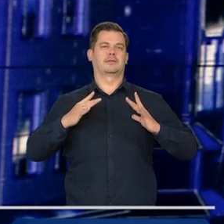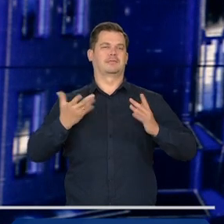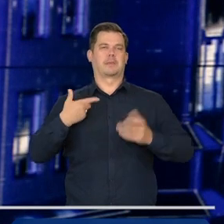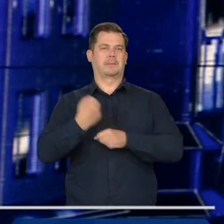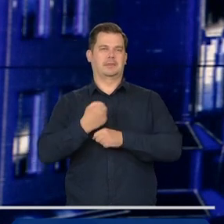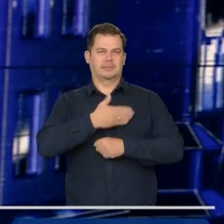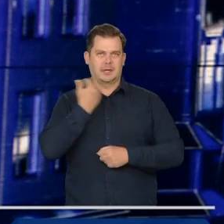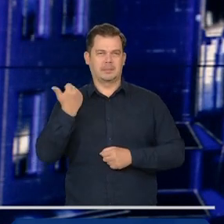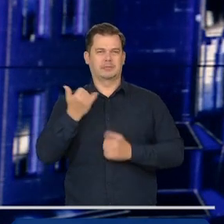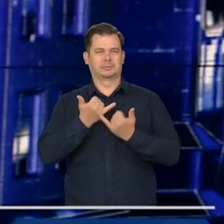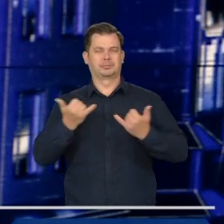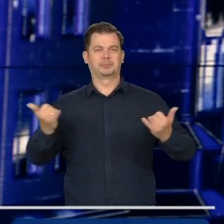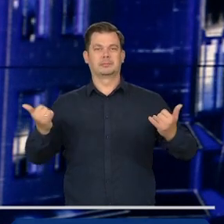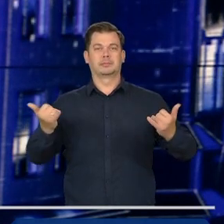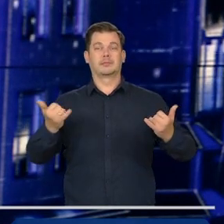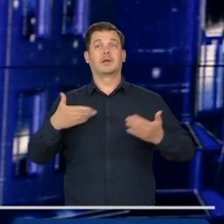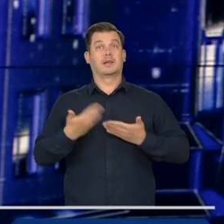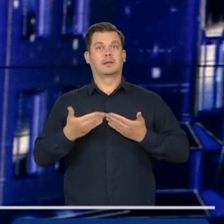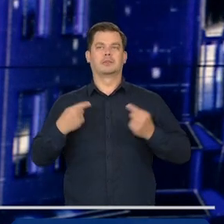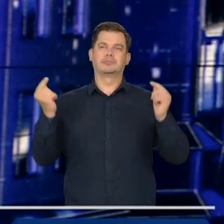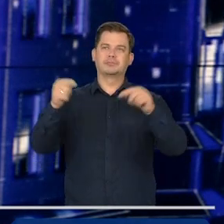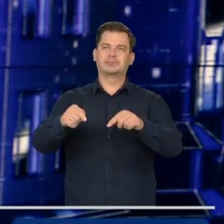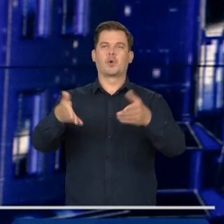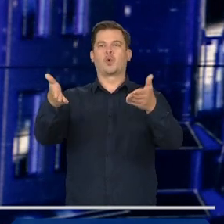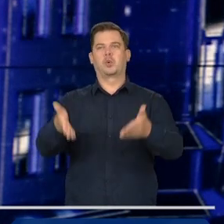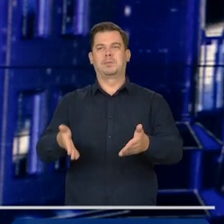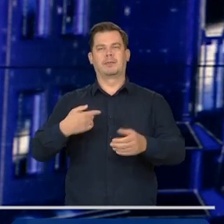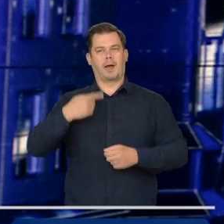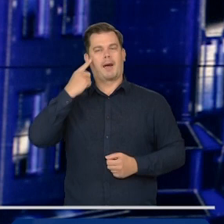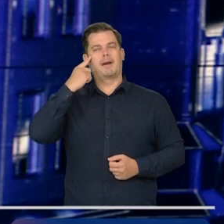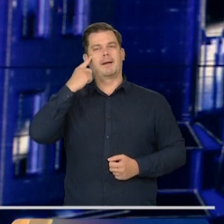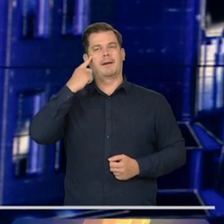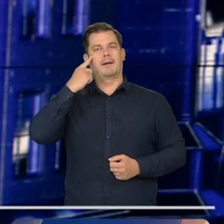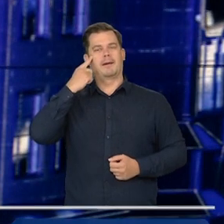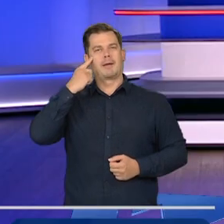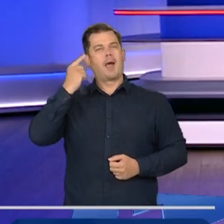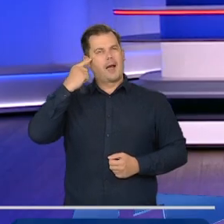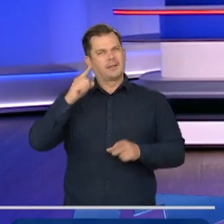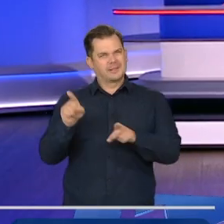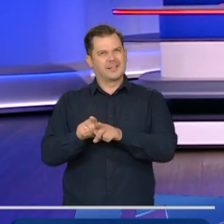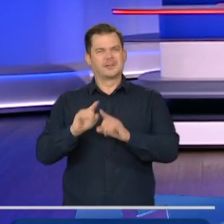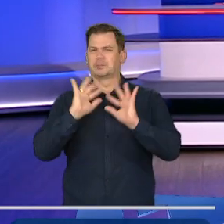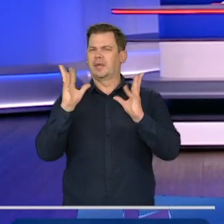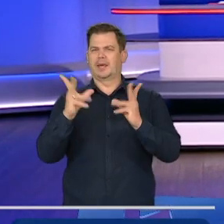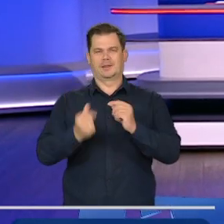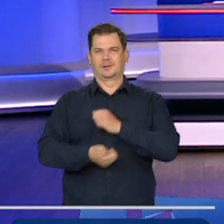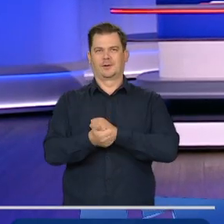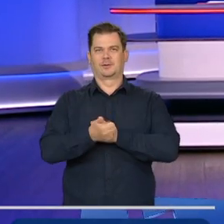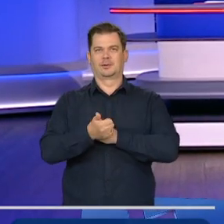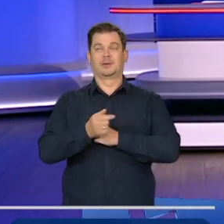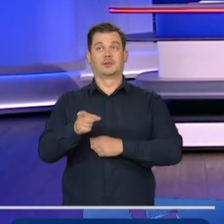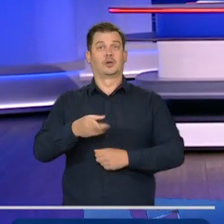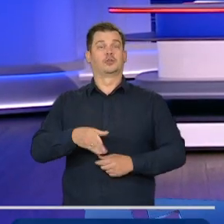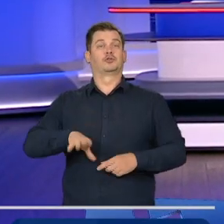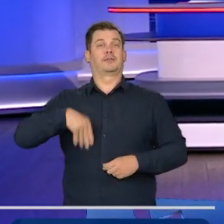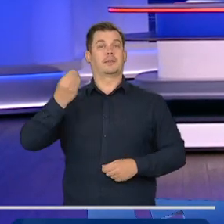od pracy i dlatego przybywamy na groby naszych bliskich. Ale powiem, że widzę też takie piękne świadectwo właśnie tego święta. A